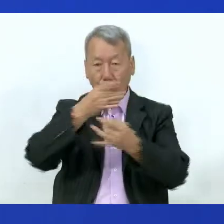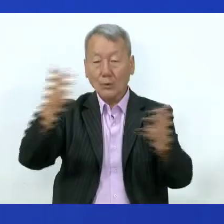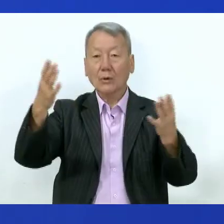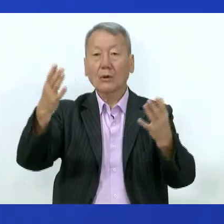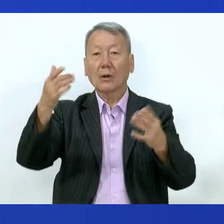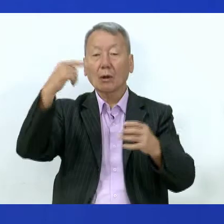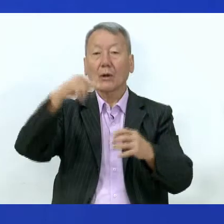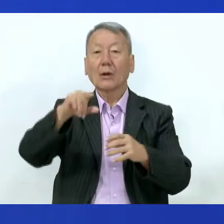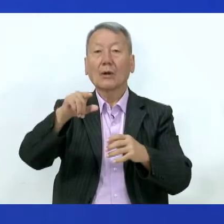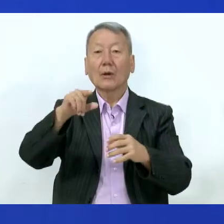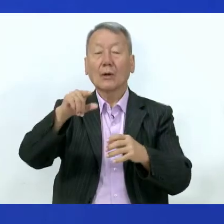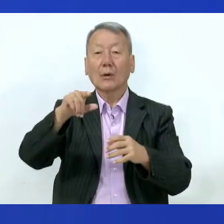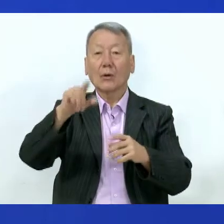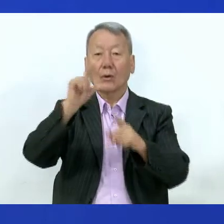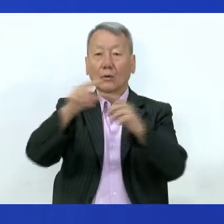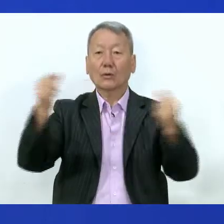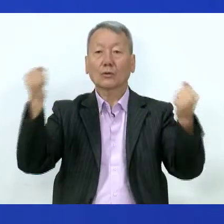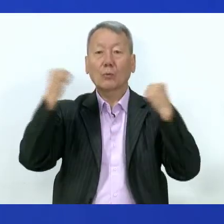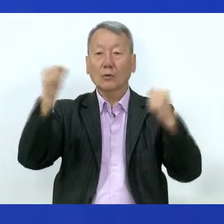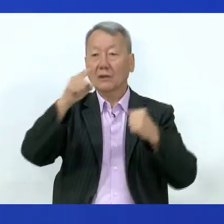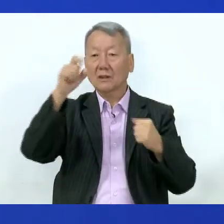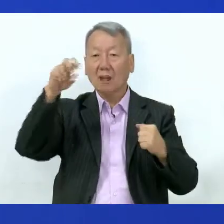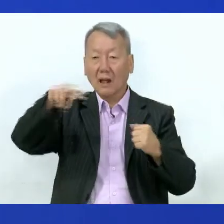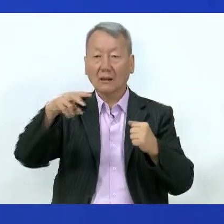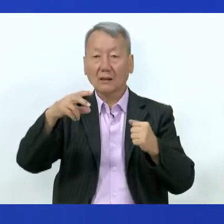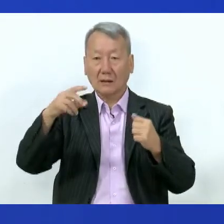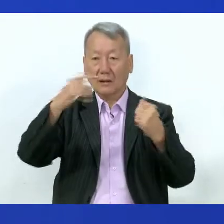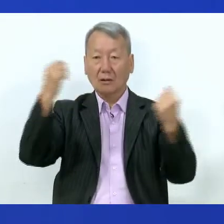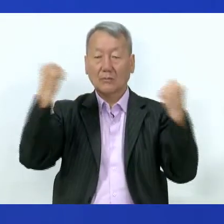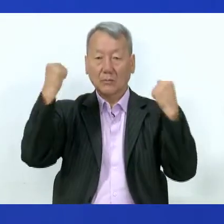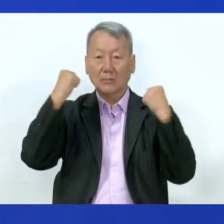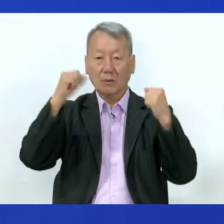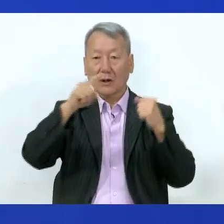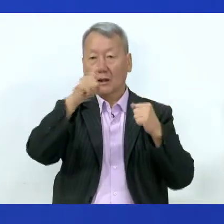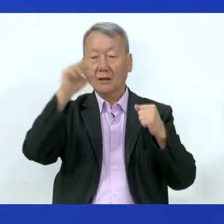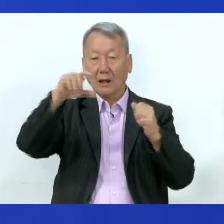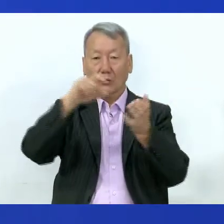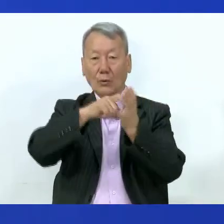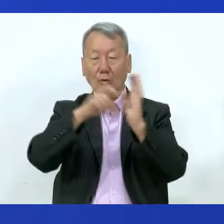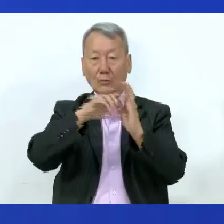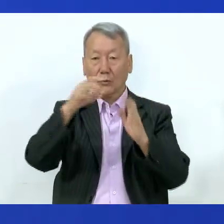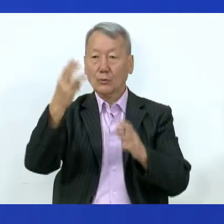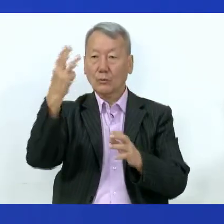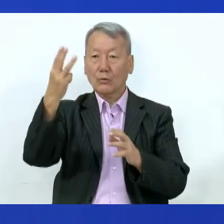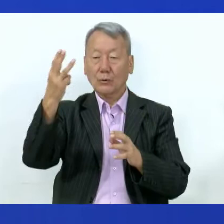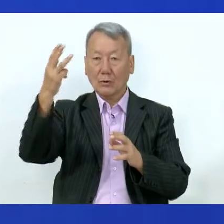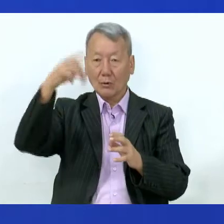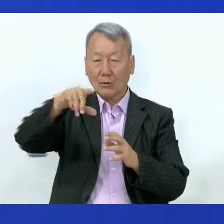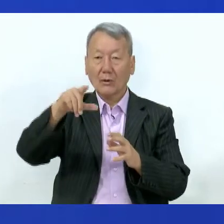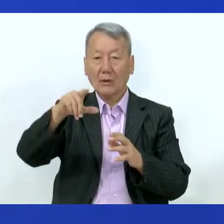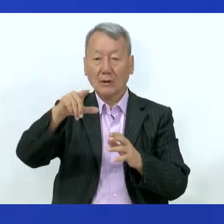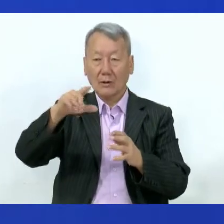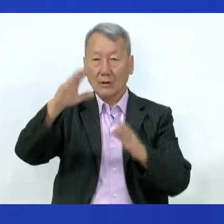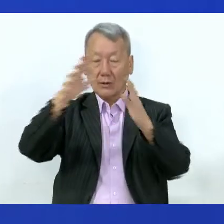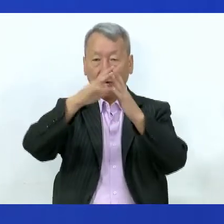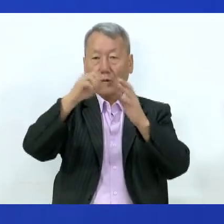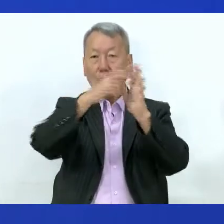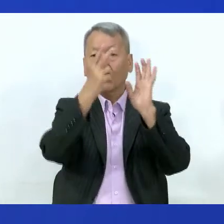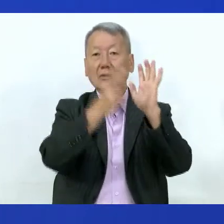құрылымен құрылымен бүткөрілікті.